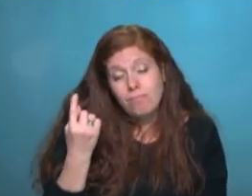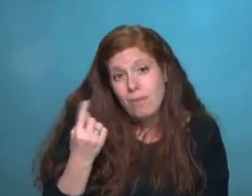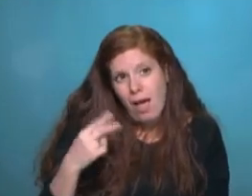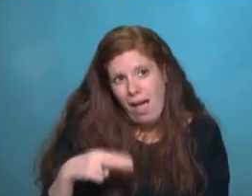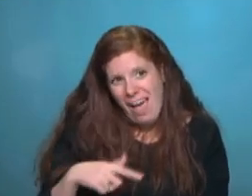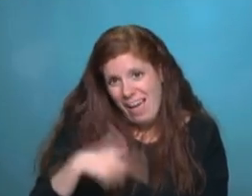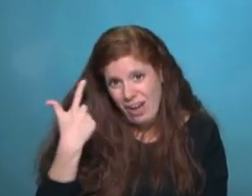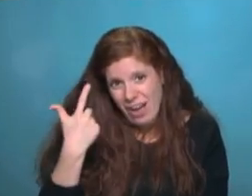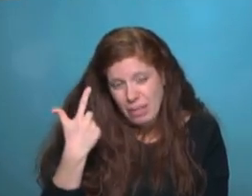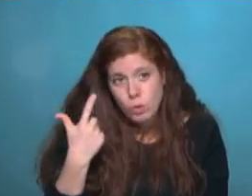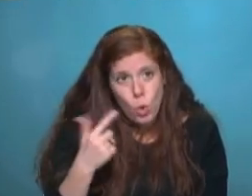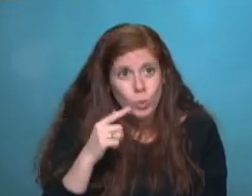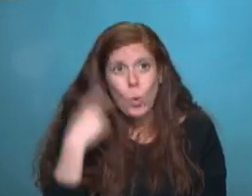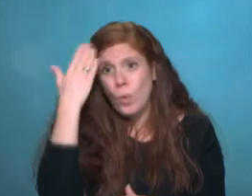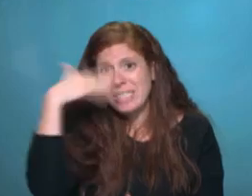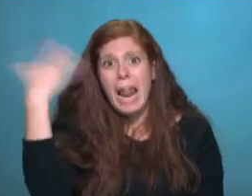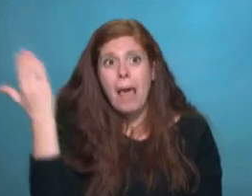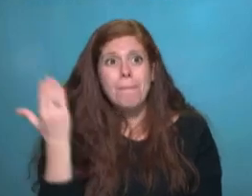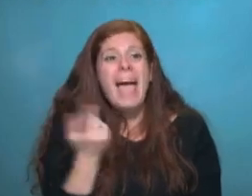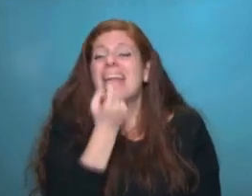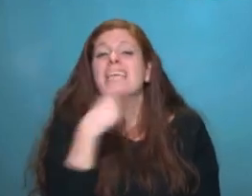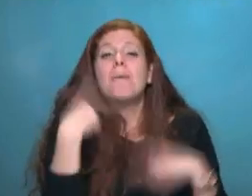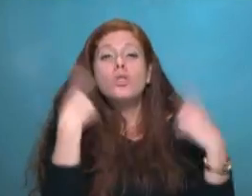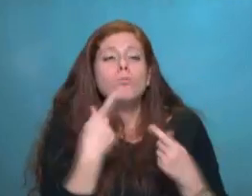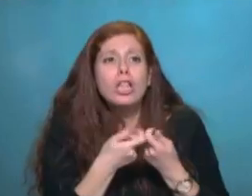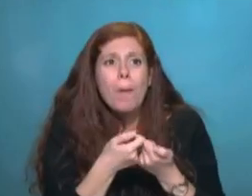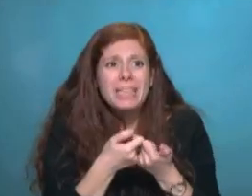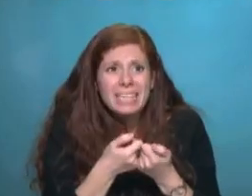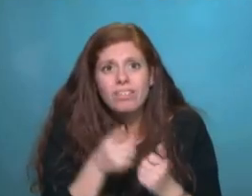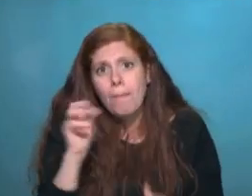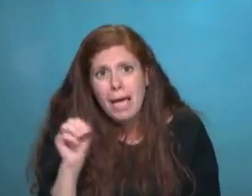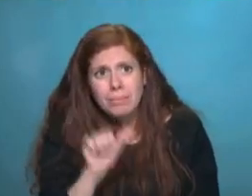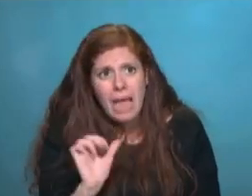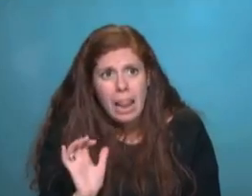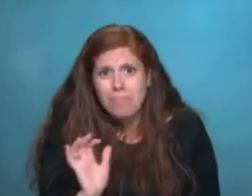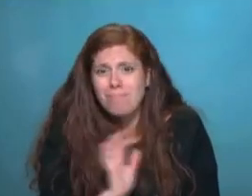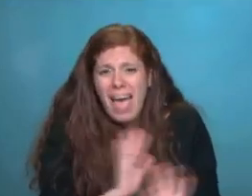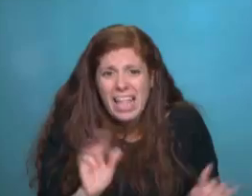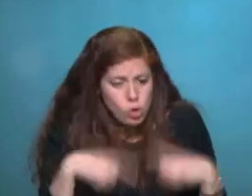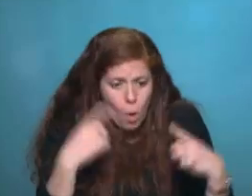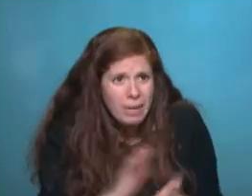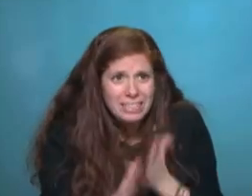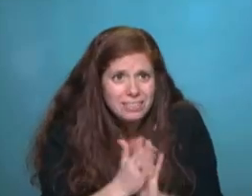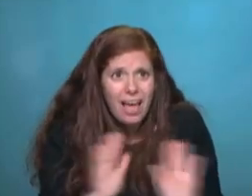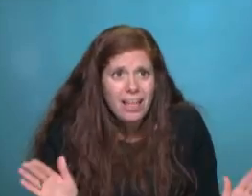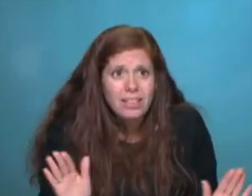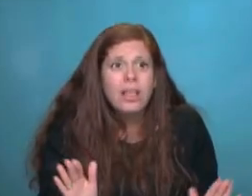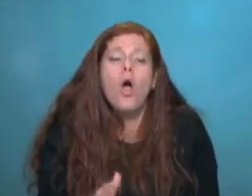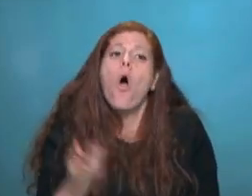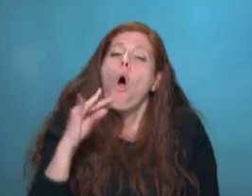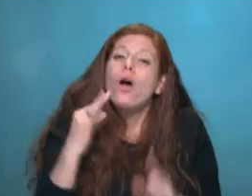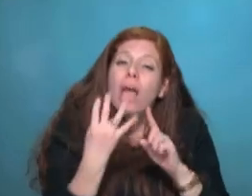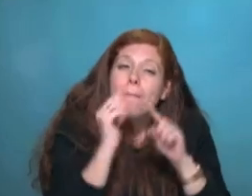תראה, תסתכל כמה, אין כמעט יום שאני לא מתכתבת עם מאיר אמסלם. אין יום כזה. עוד